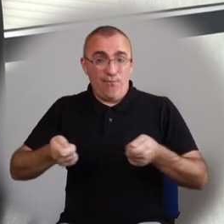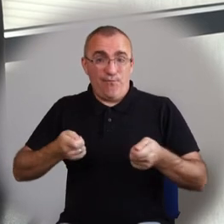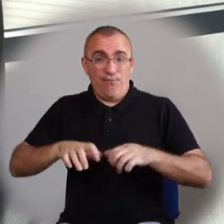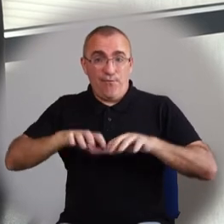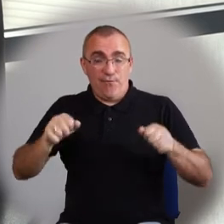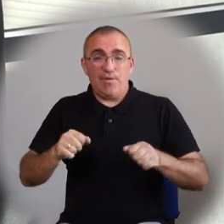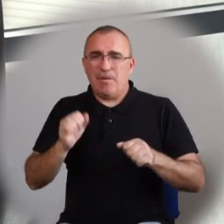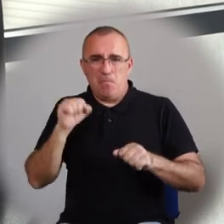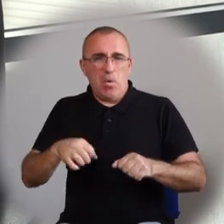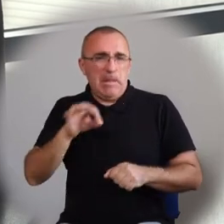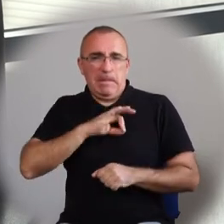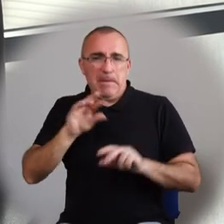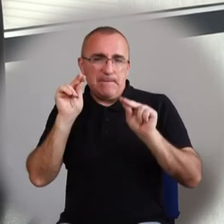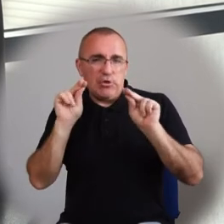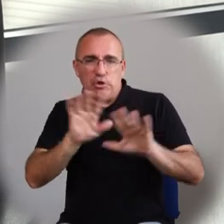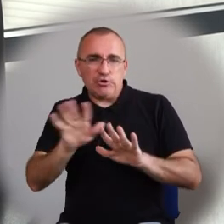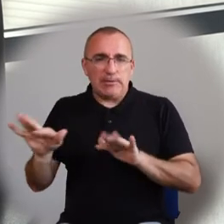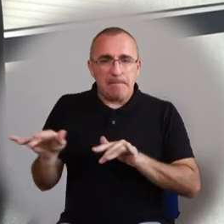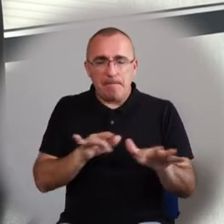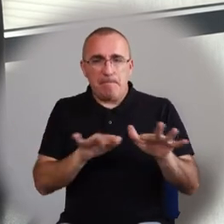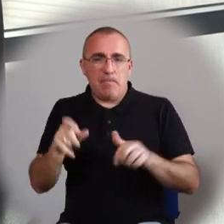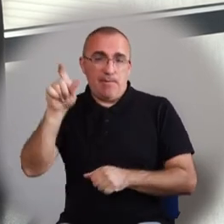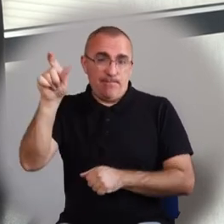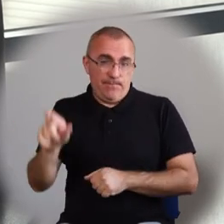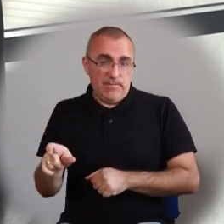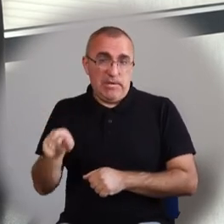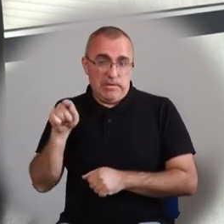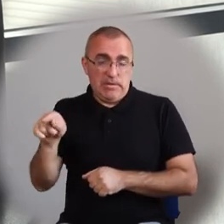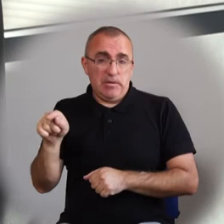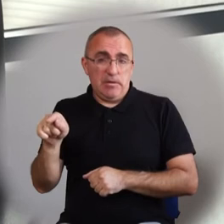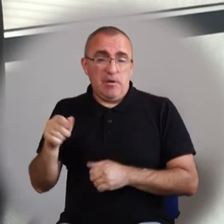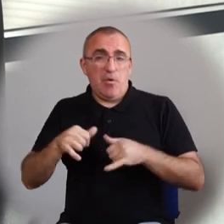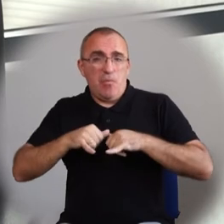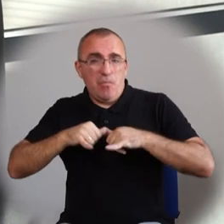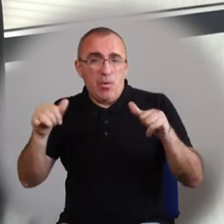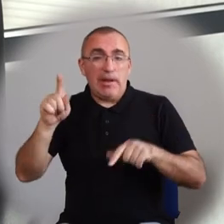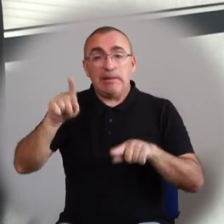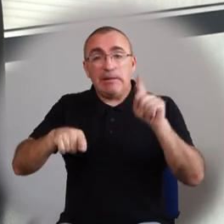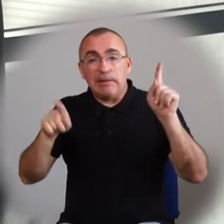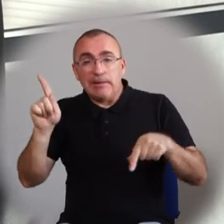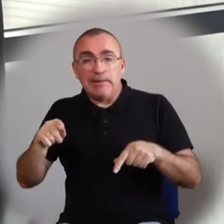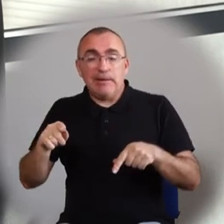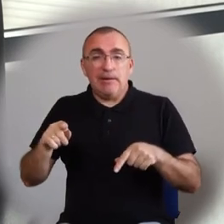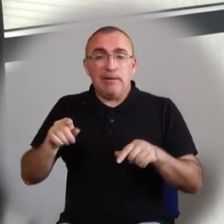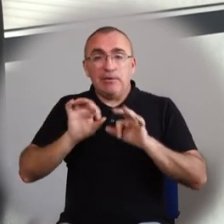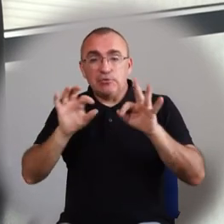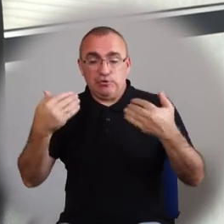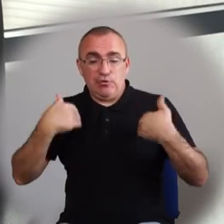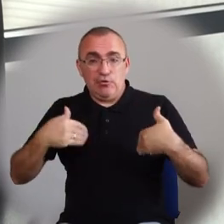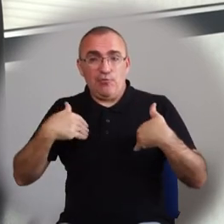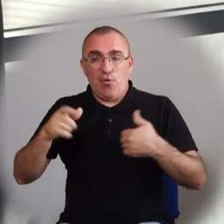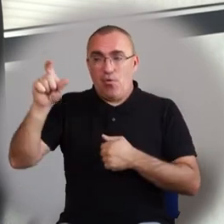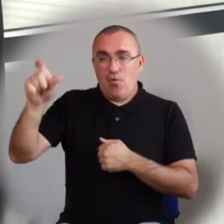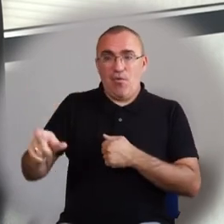себе у владі, використовує, ну, не зовсім чесні методи. Ну, наприклад, він поширює деякі там